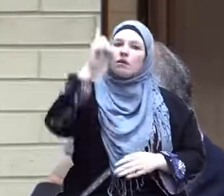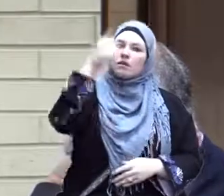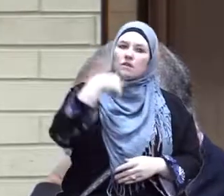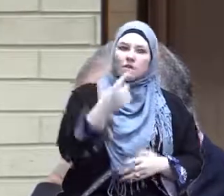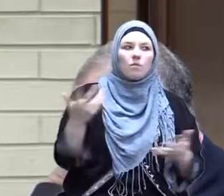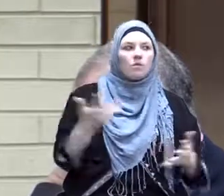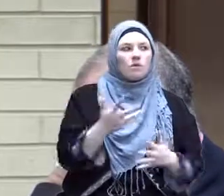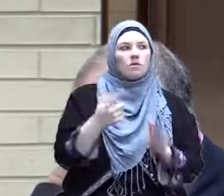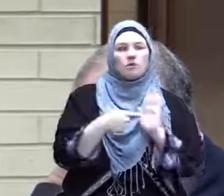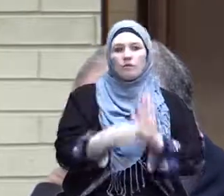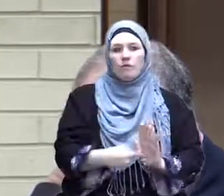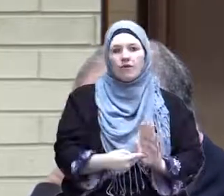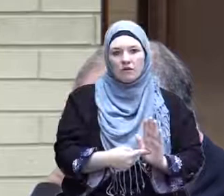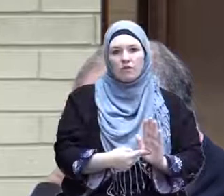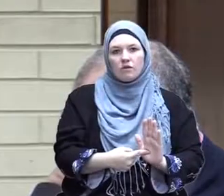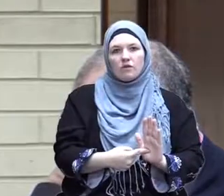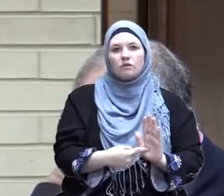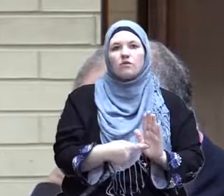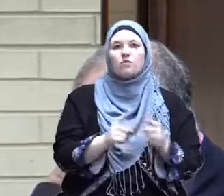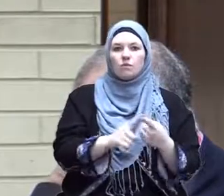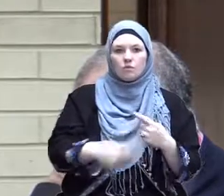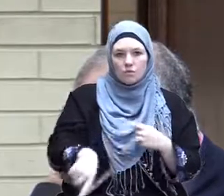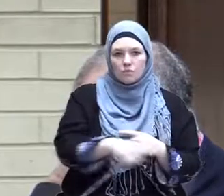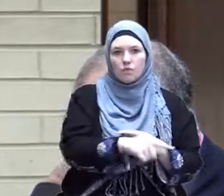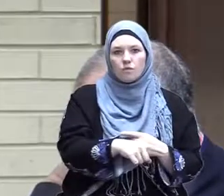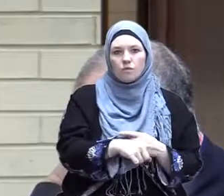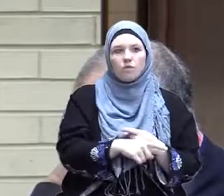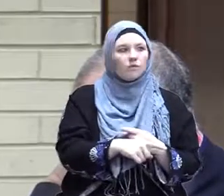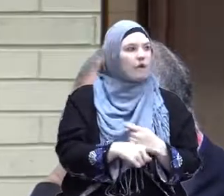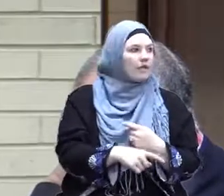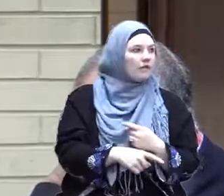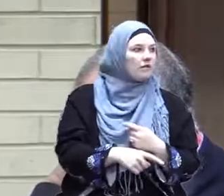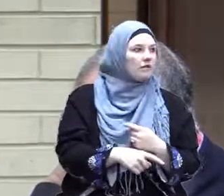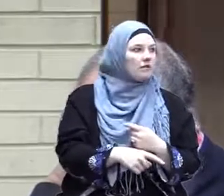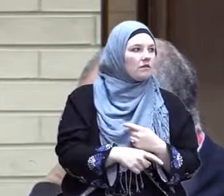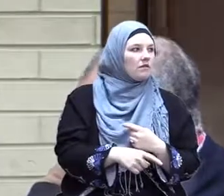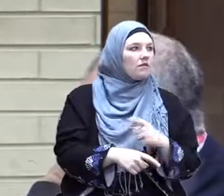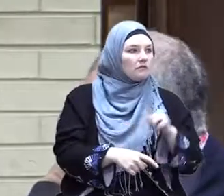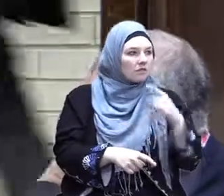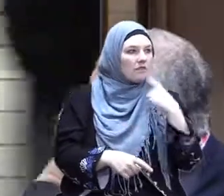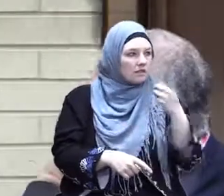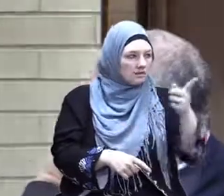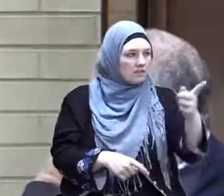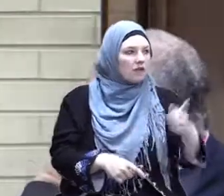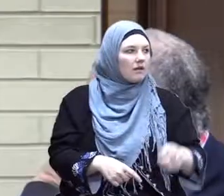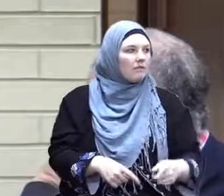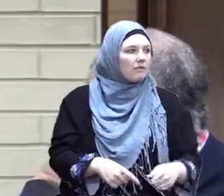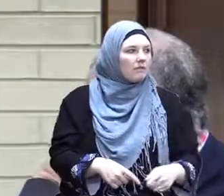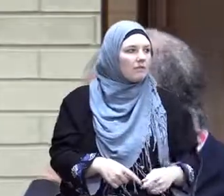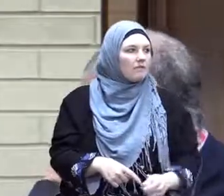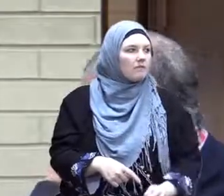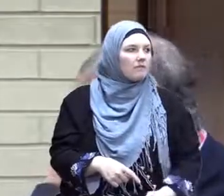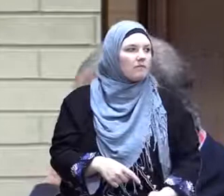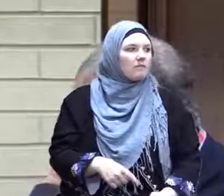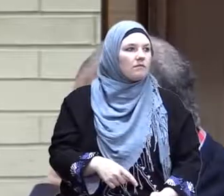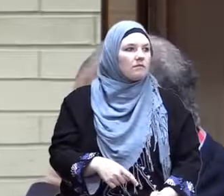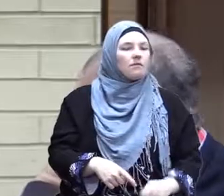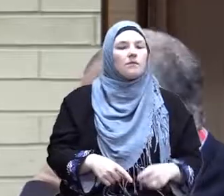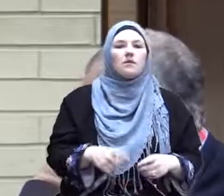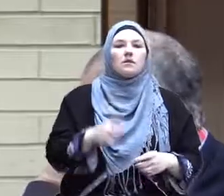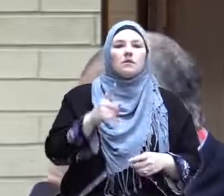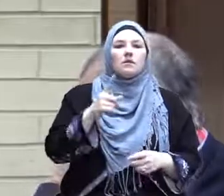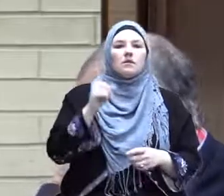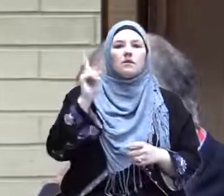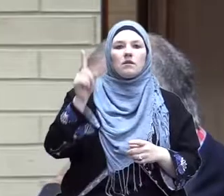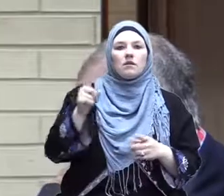what has been revealed unto you. اتَّبِعْ مَا أُنزِلَ إِلَيْكَ مِنْ رَبِّكَ اتَّبِعُوا أَحْسَنَ